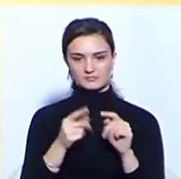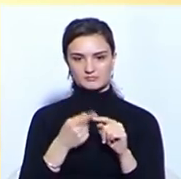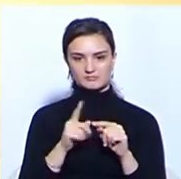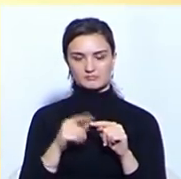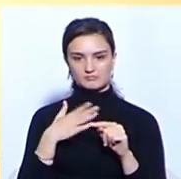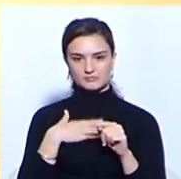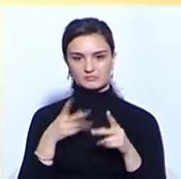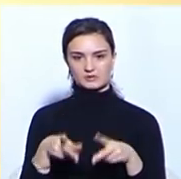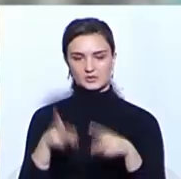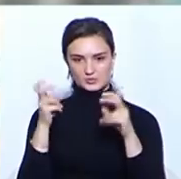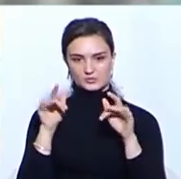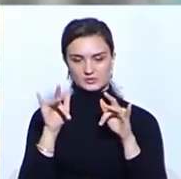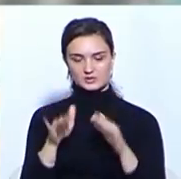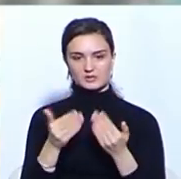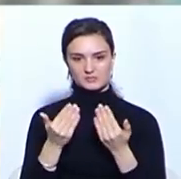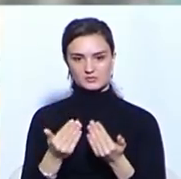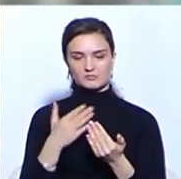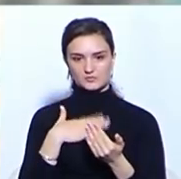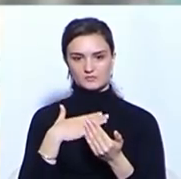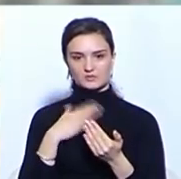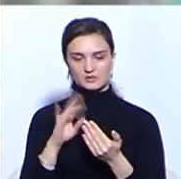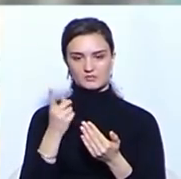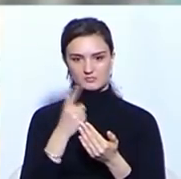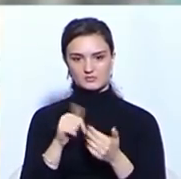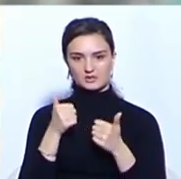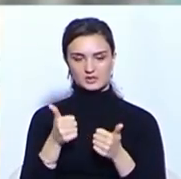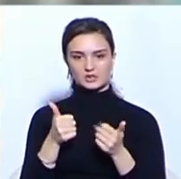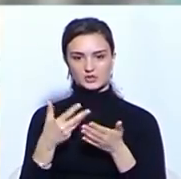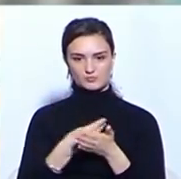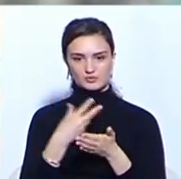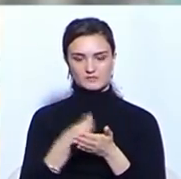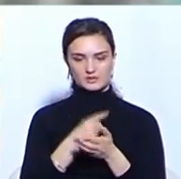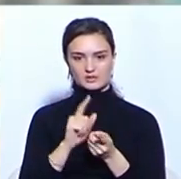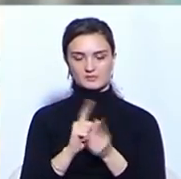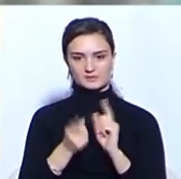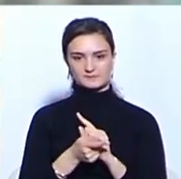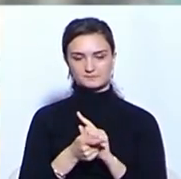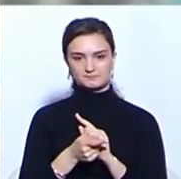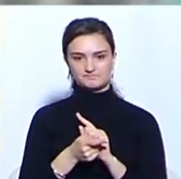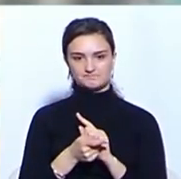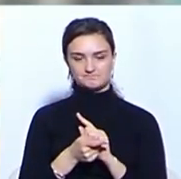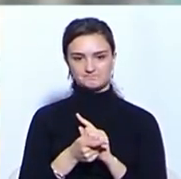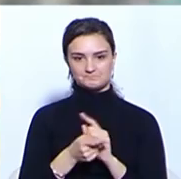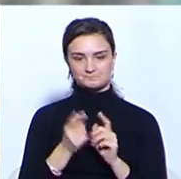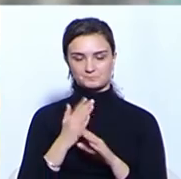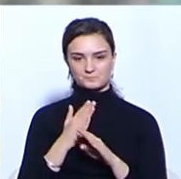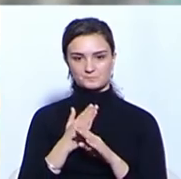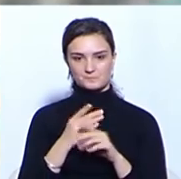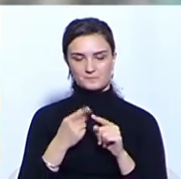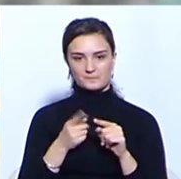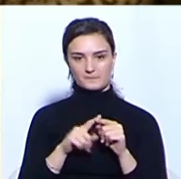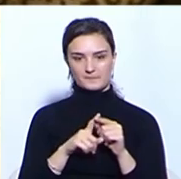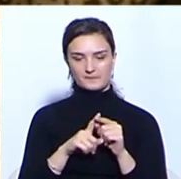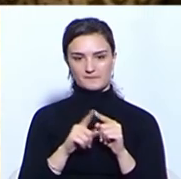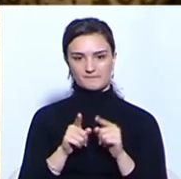და ჩემი სასტუმრო საქმიანობა ჩემს არა მარტო კარგი შემოსავლის წყარო არის, არამედ არის